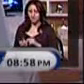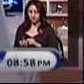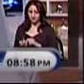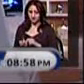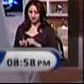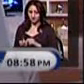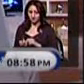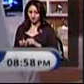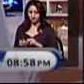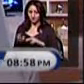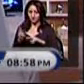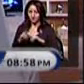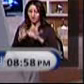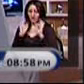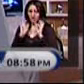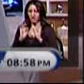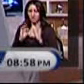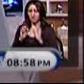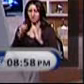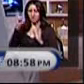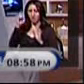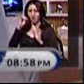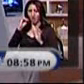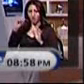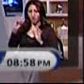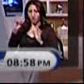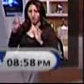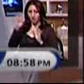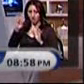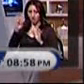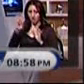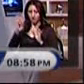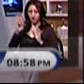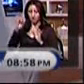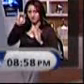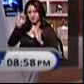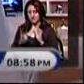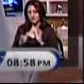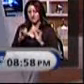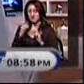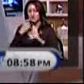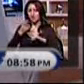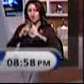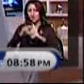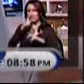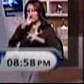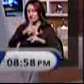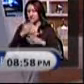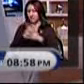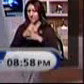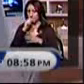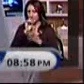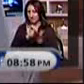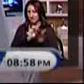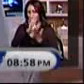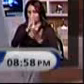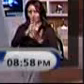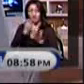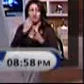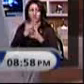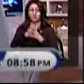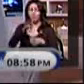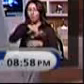معنى ان رمزي ياس يلغي عرض تضامنا، ولا ان ايناس عبد الدايم تتعامل بهذه الطريقه، لان انا يعني ليه علاقات ثقافيه بره كتير